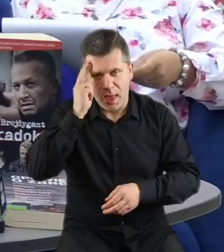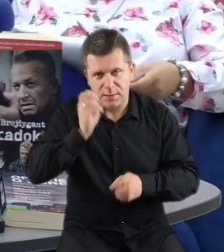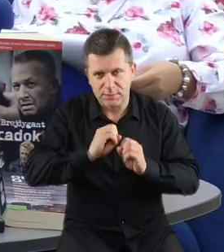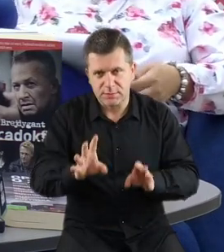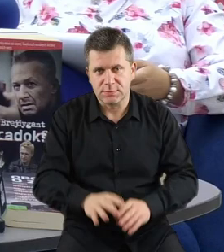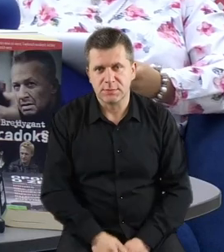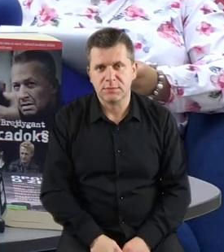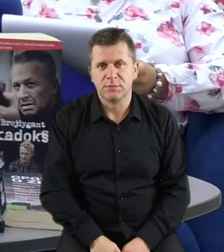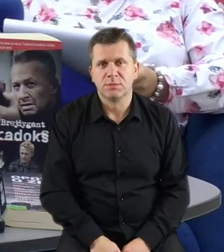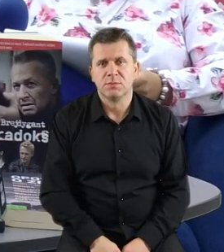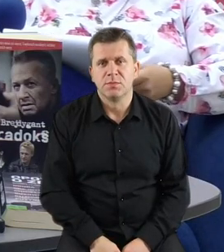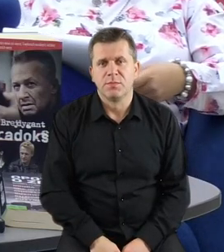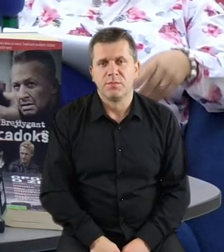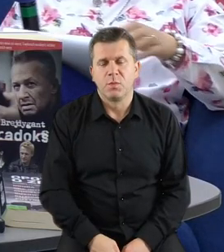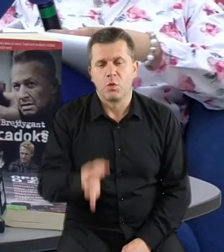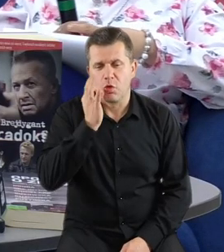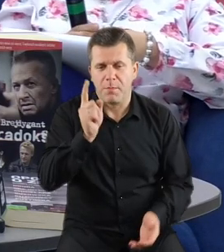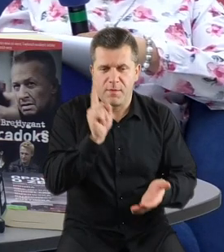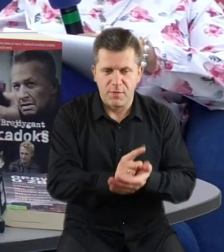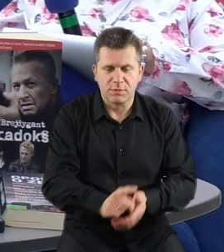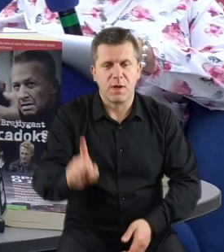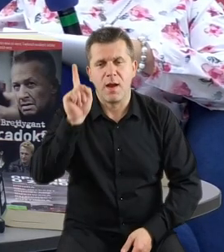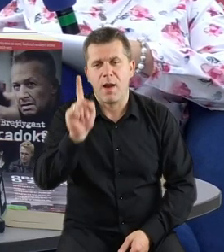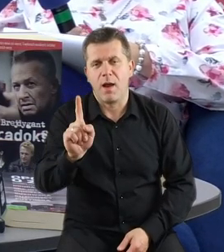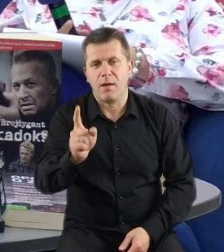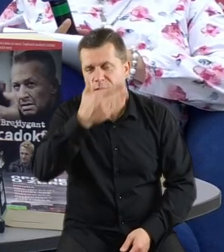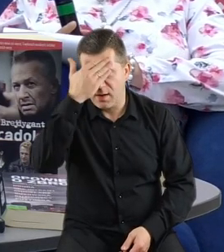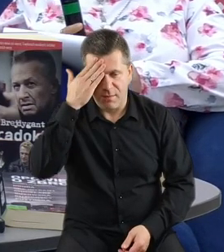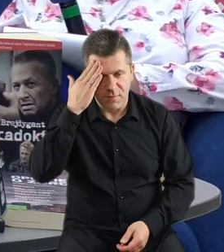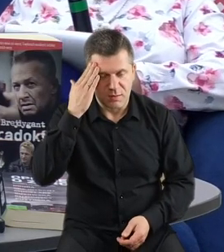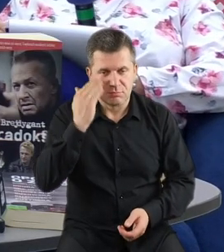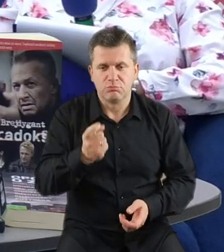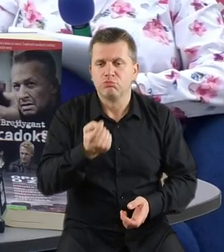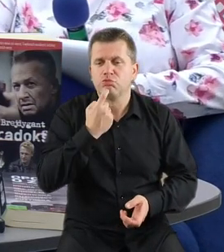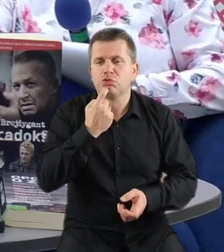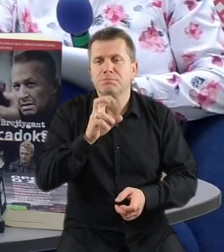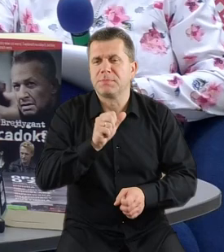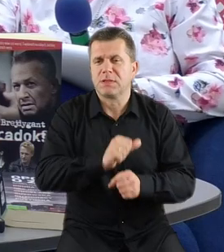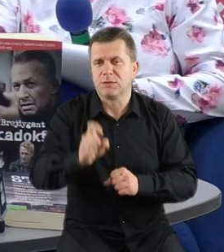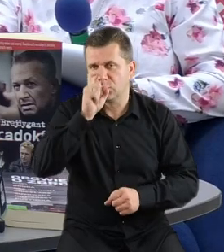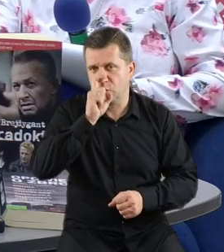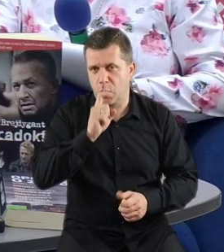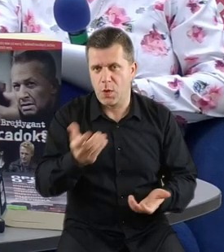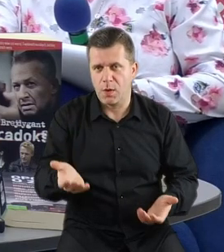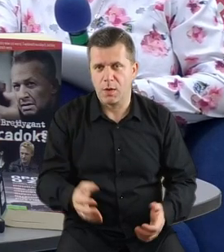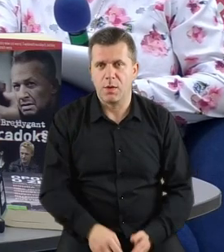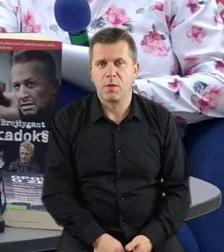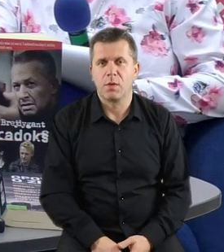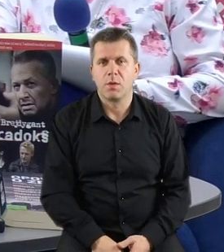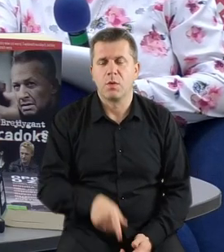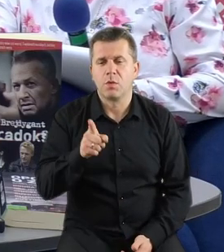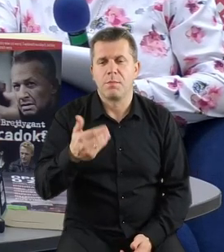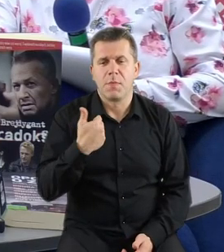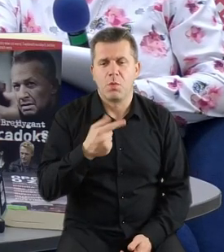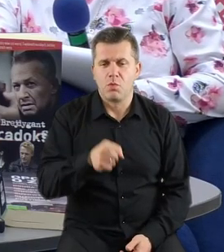niby dobro zwyciężyło, ale nie wiedzieliśmy kompletnie, czym jest zło. No więc tu było